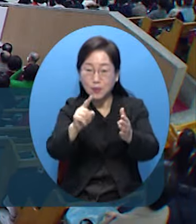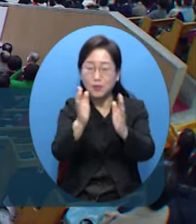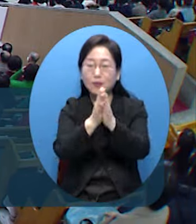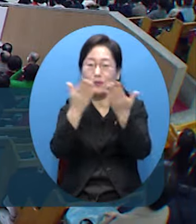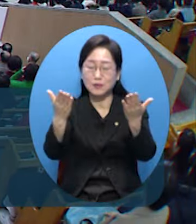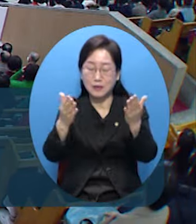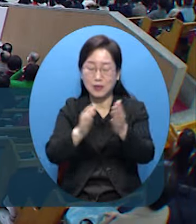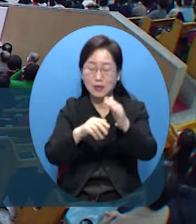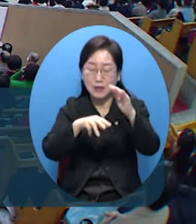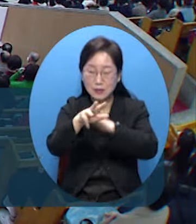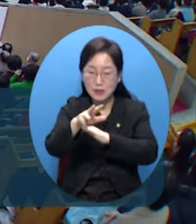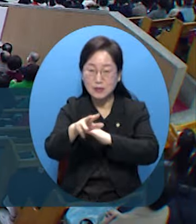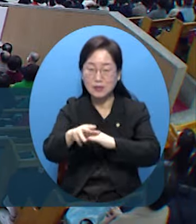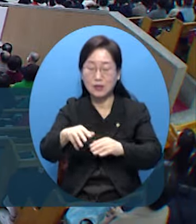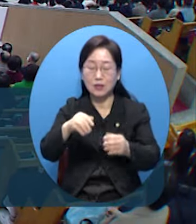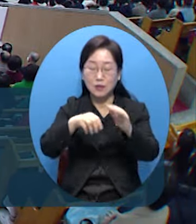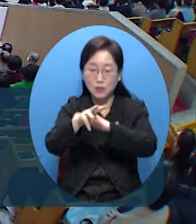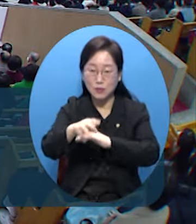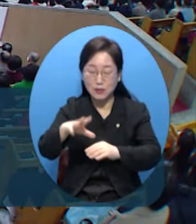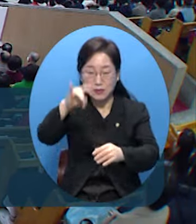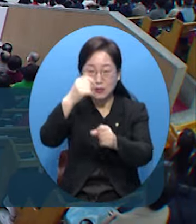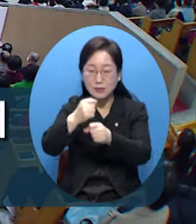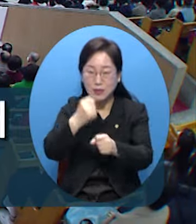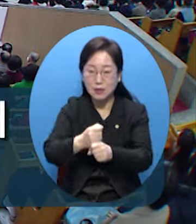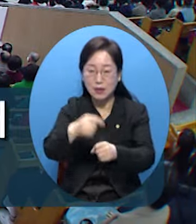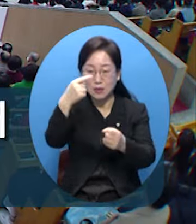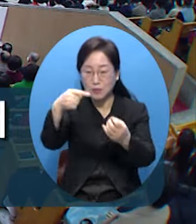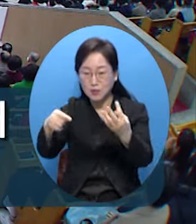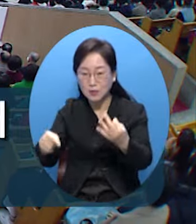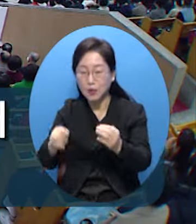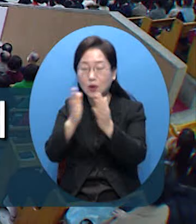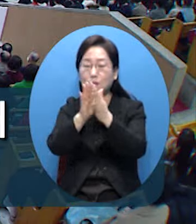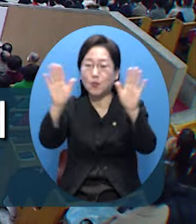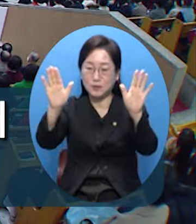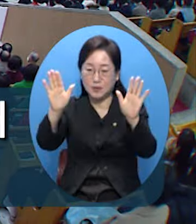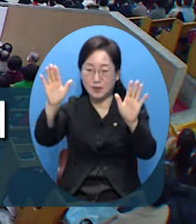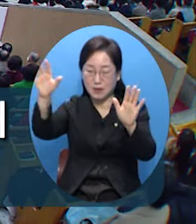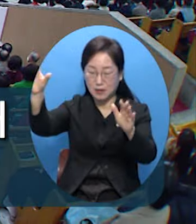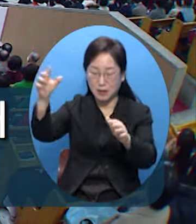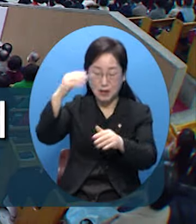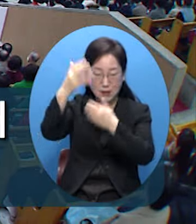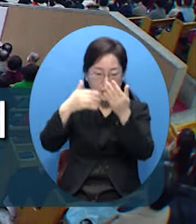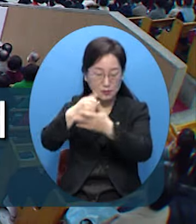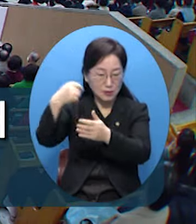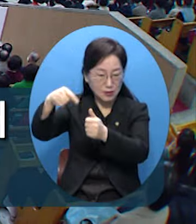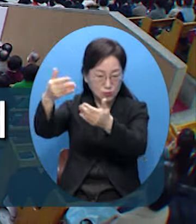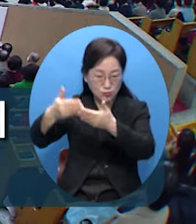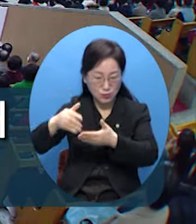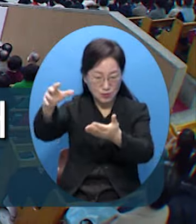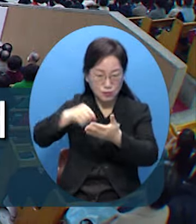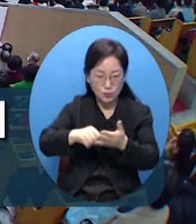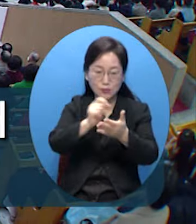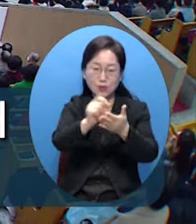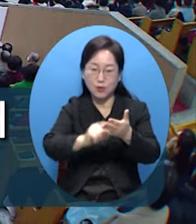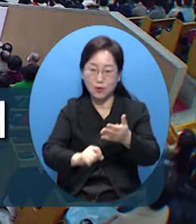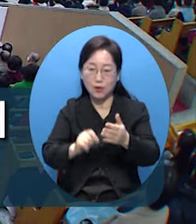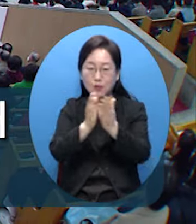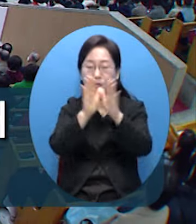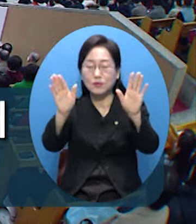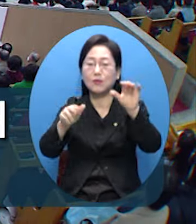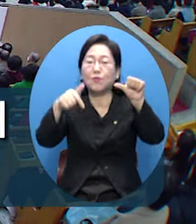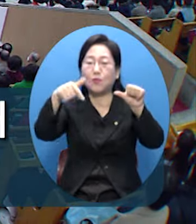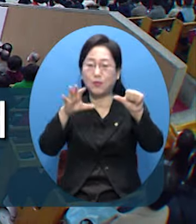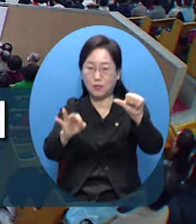창세기, 출애굽기, 레위기, 민수기, 신명기 다섯 권을 모세가 쓴 모세오경이라고 하는데 약